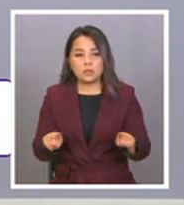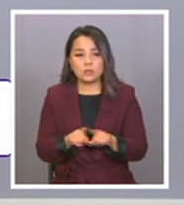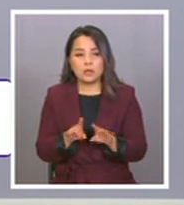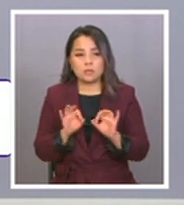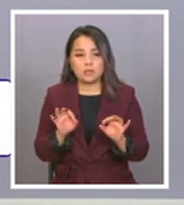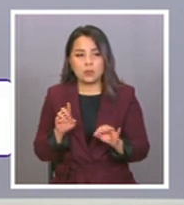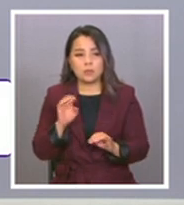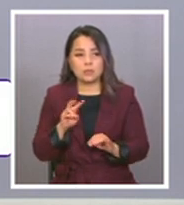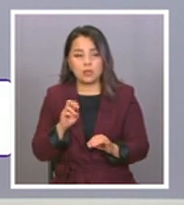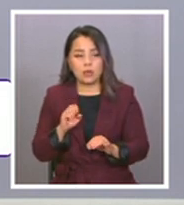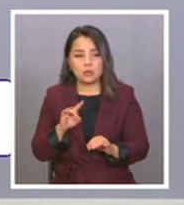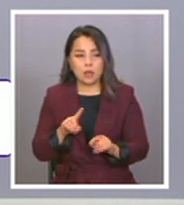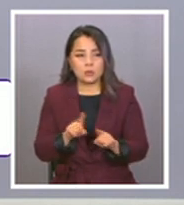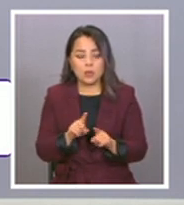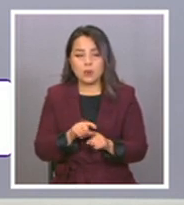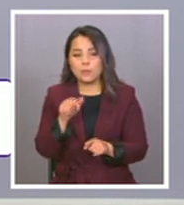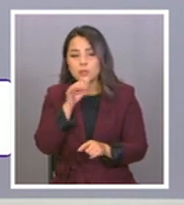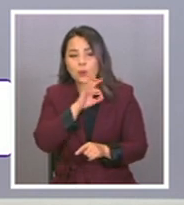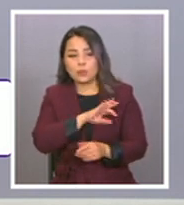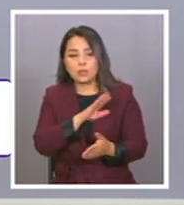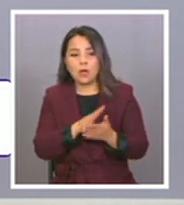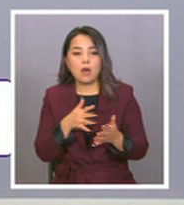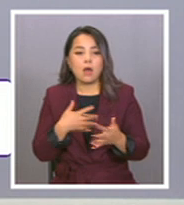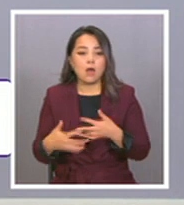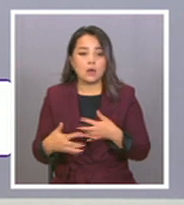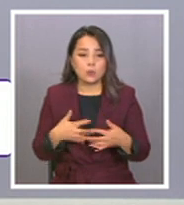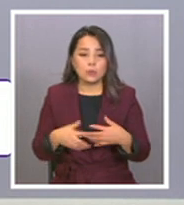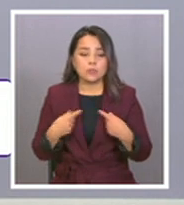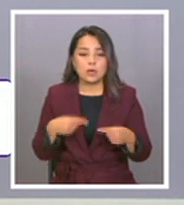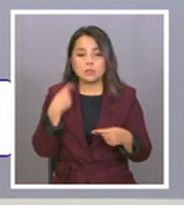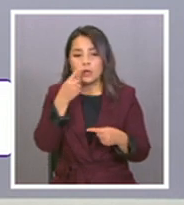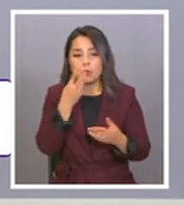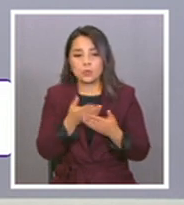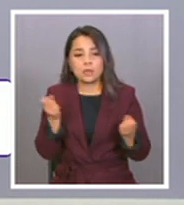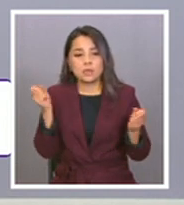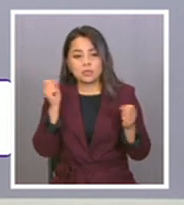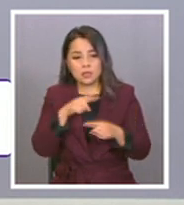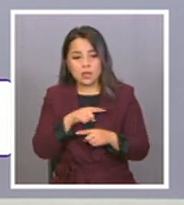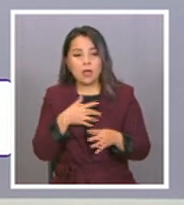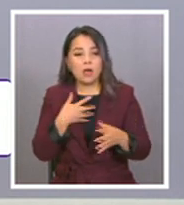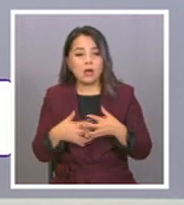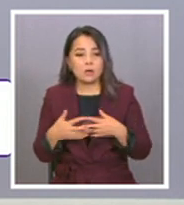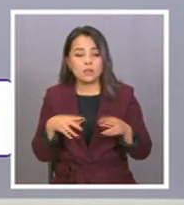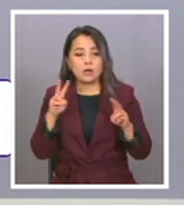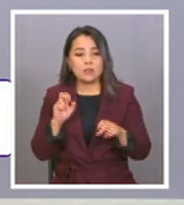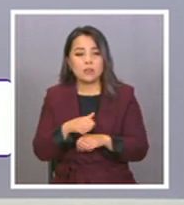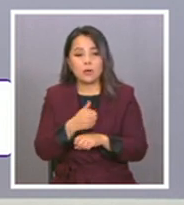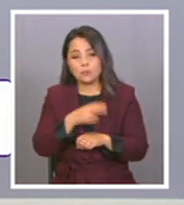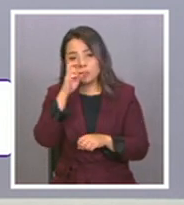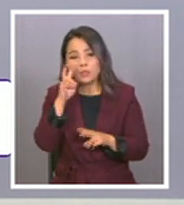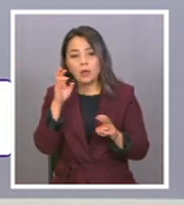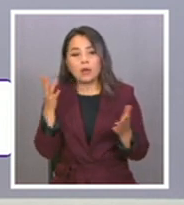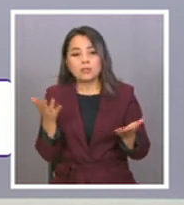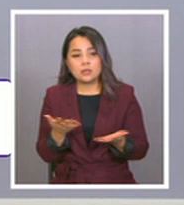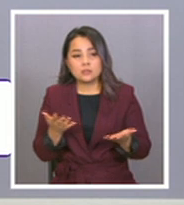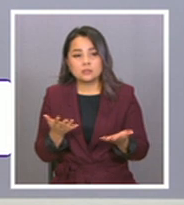бинарлы номенклатураны қолдана отырып, аюлардың түрін анықтап көрейік. Аю қандай патшалыққа жатады?